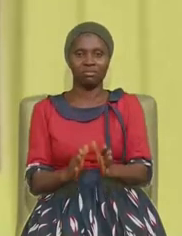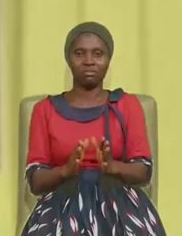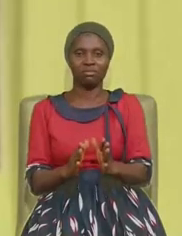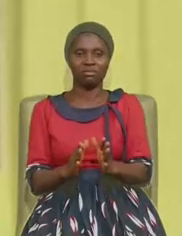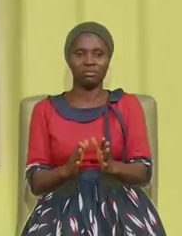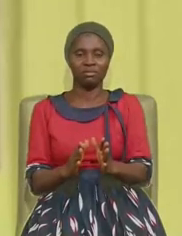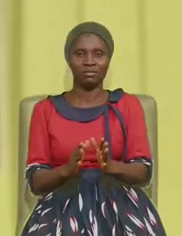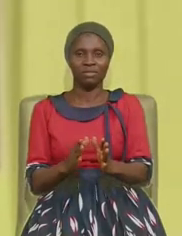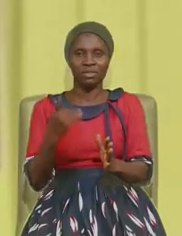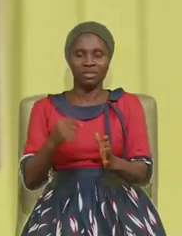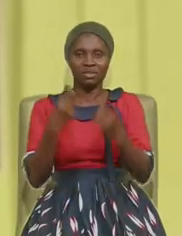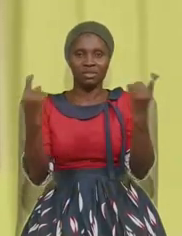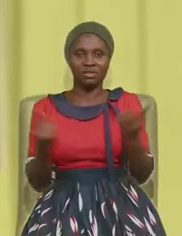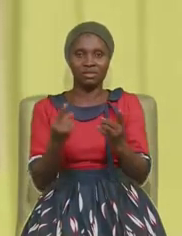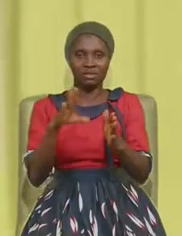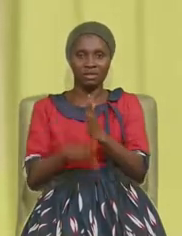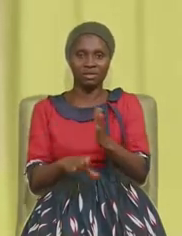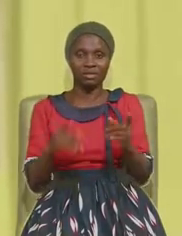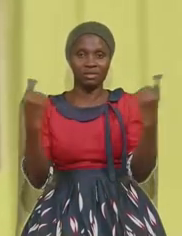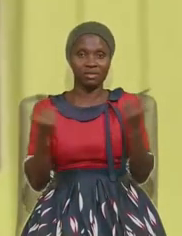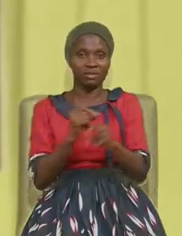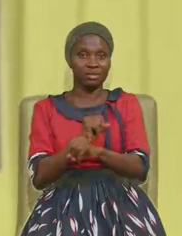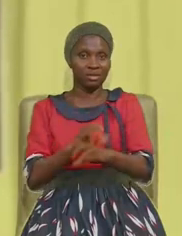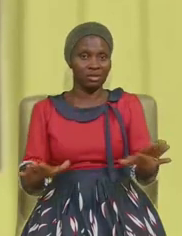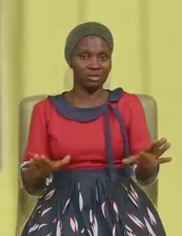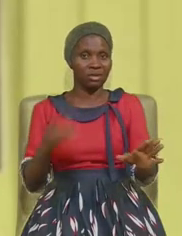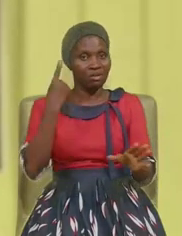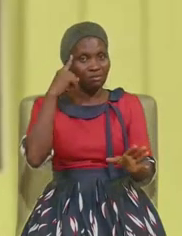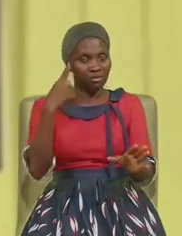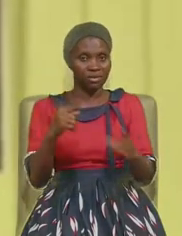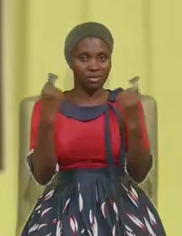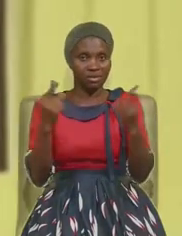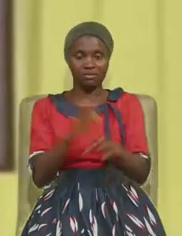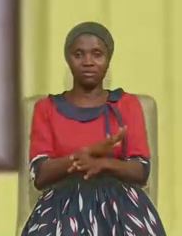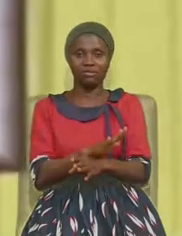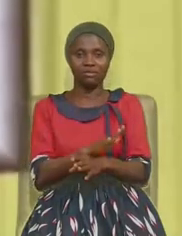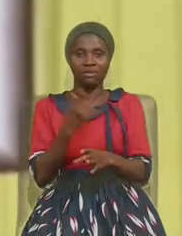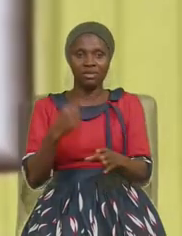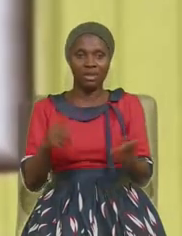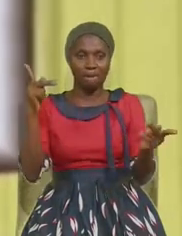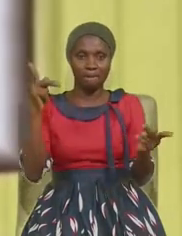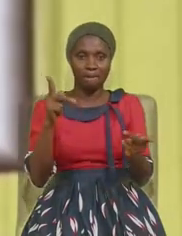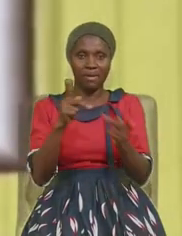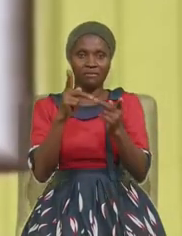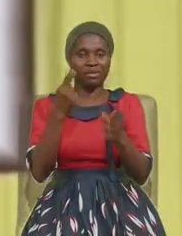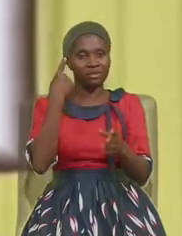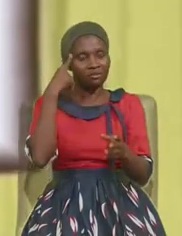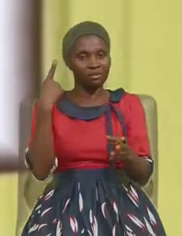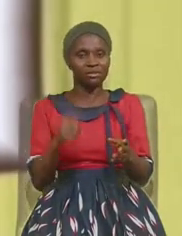Celui qui n'a pas de péché pour les pécheurs. Le parfait pour les